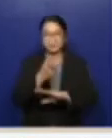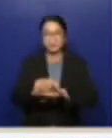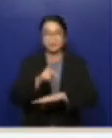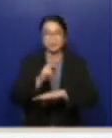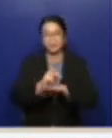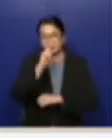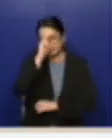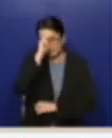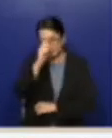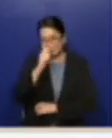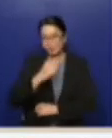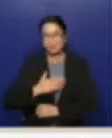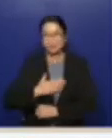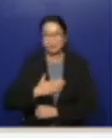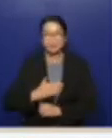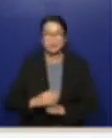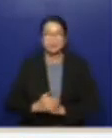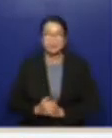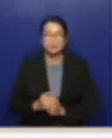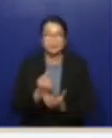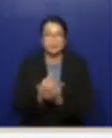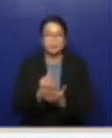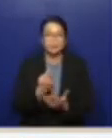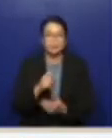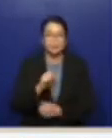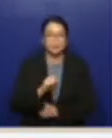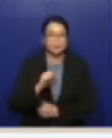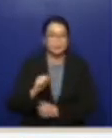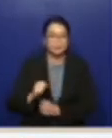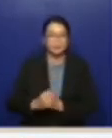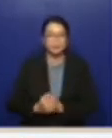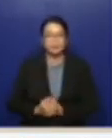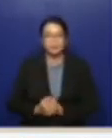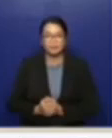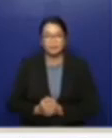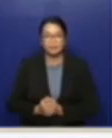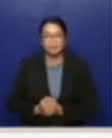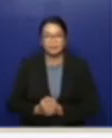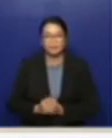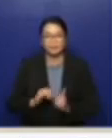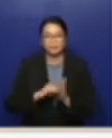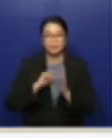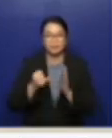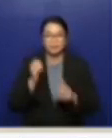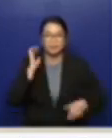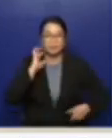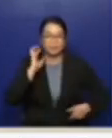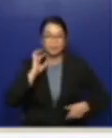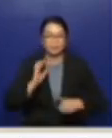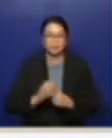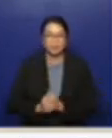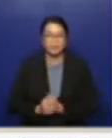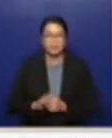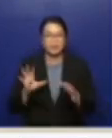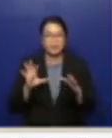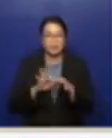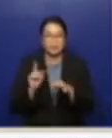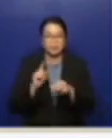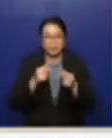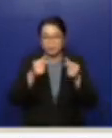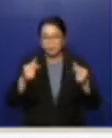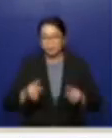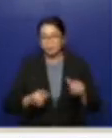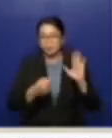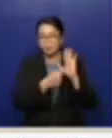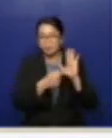กับผมนายพลศักดิ์บุรุงามสมาชิกสภาผู้แทนราษฎรจังหวัดลพบุรีขออภิปรายเกี่ยวกับร่างพระบัญ